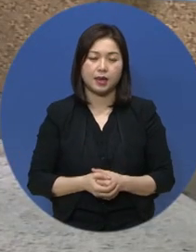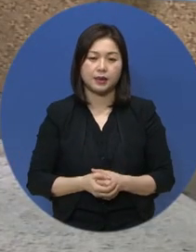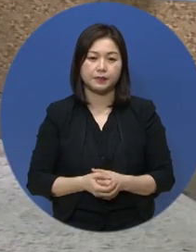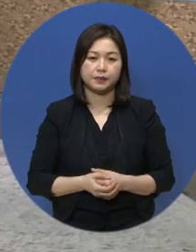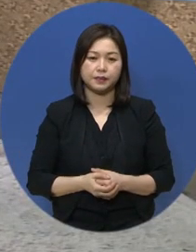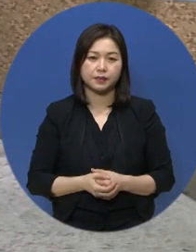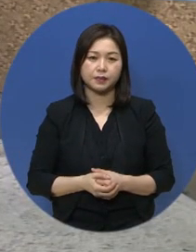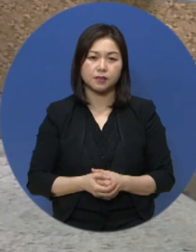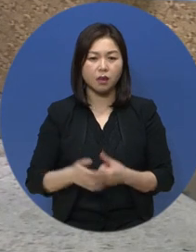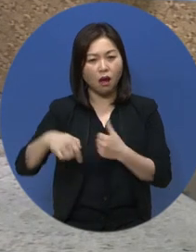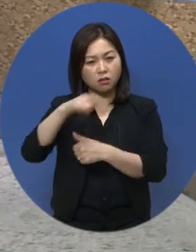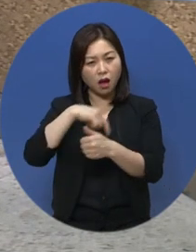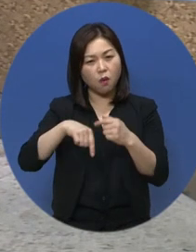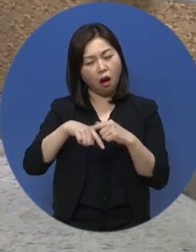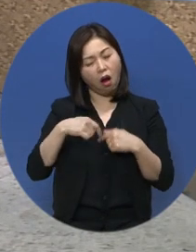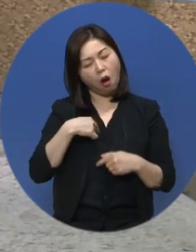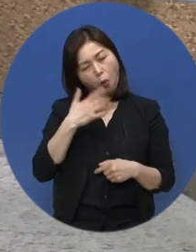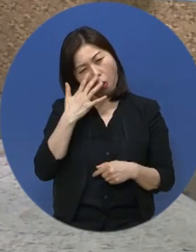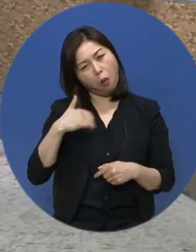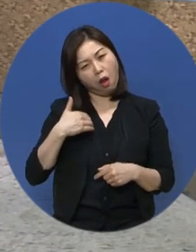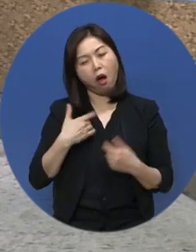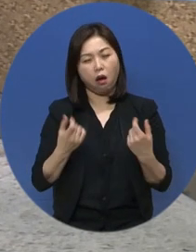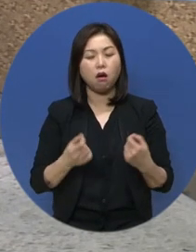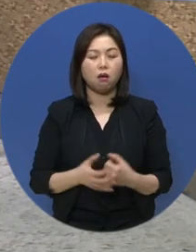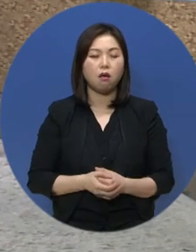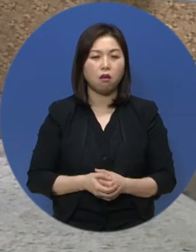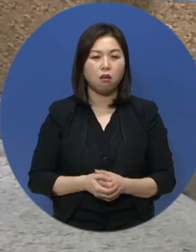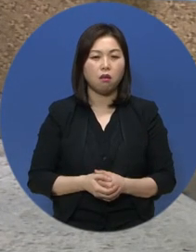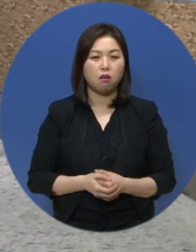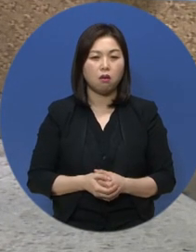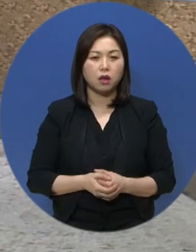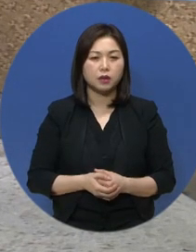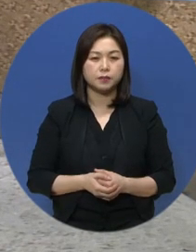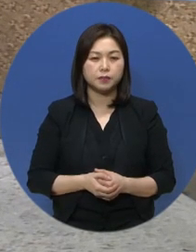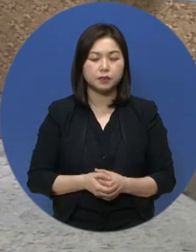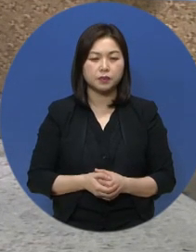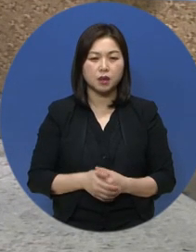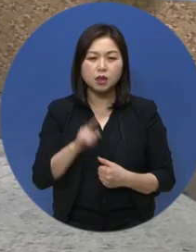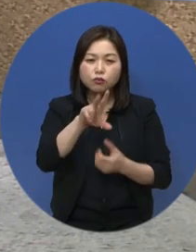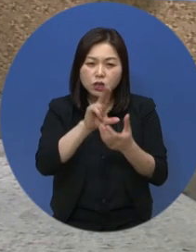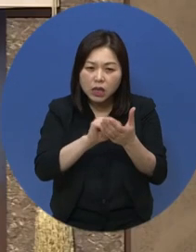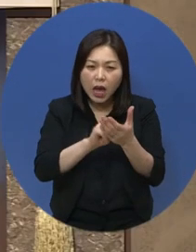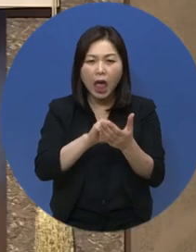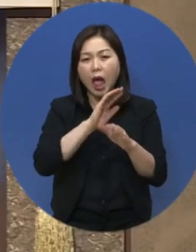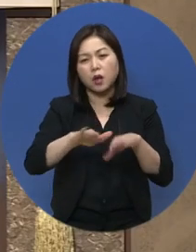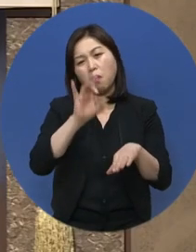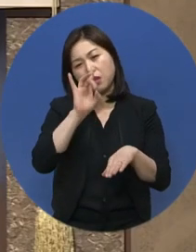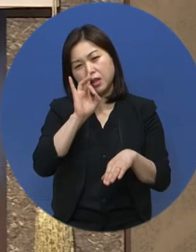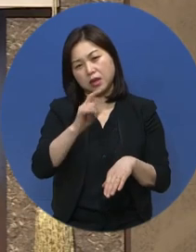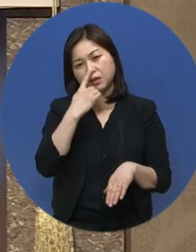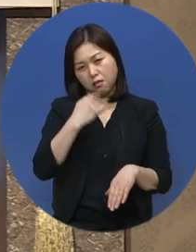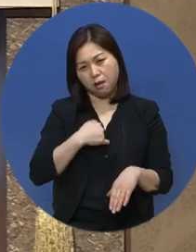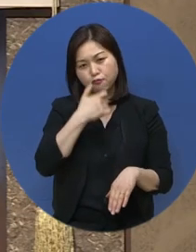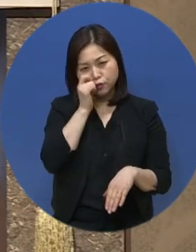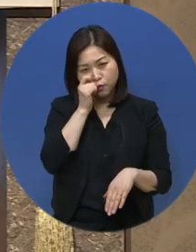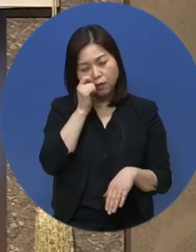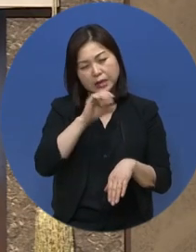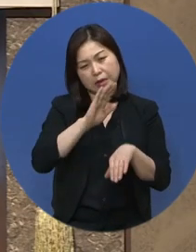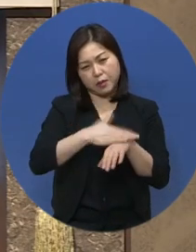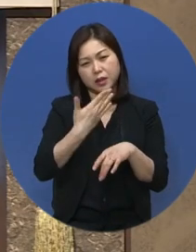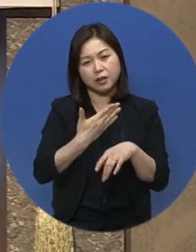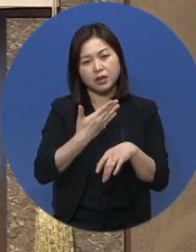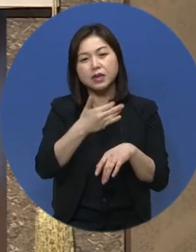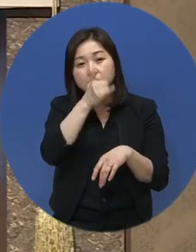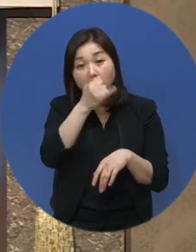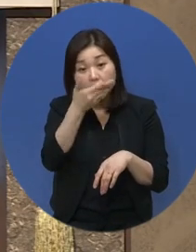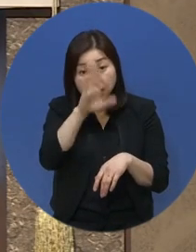그런 현실인 줄은 또 제가 몰랐네요. 네, 뭐 저희가 이거 이 벽을 깨지 못한 저희의 부족함과 불찰이기도 하지만